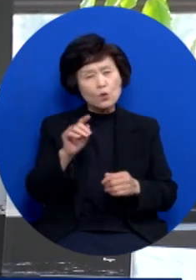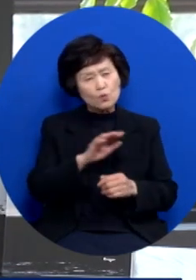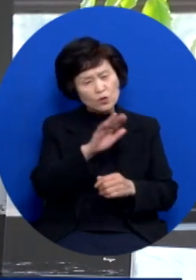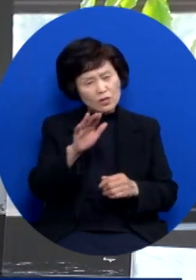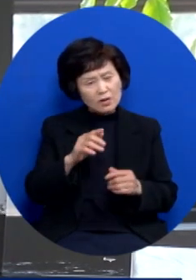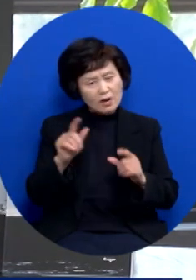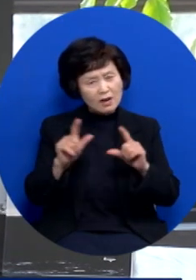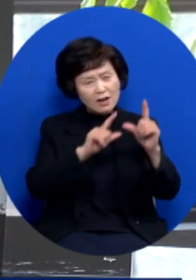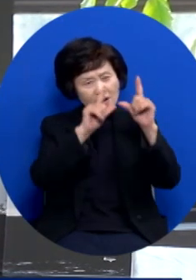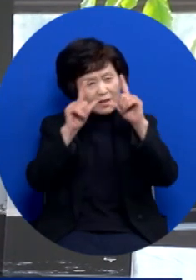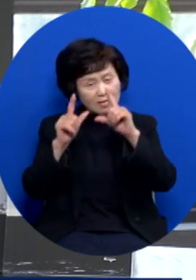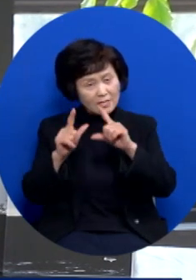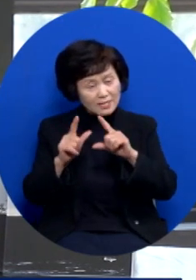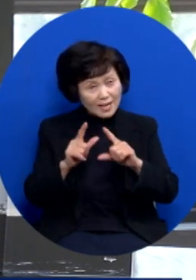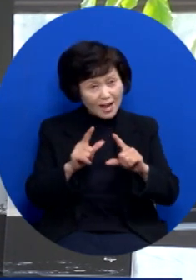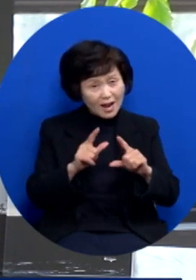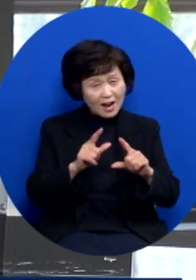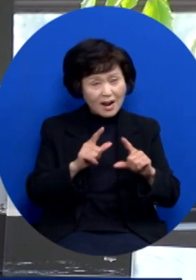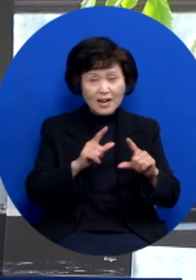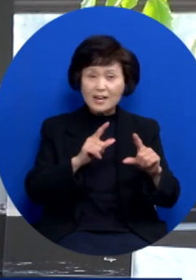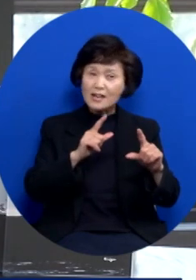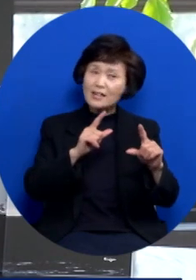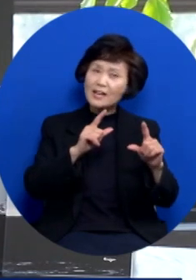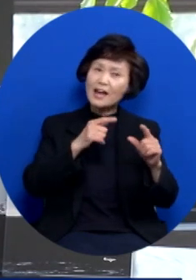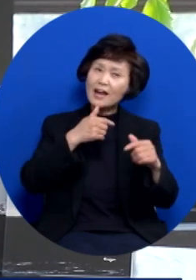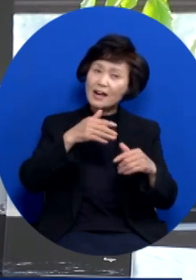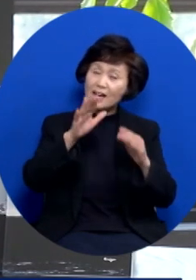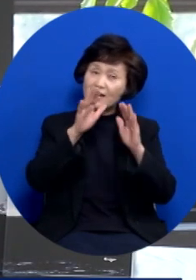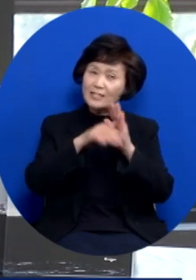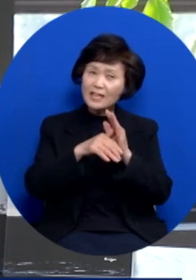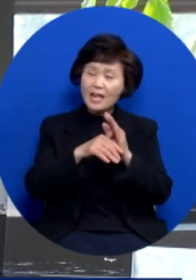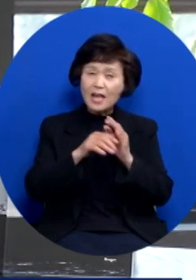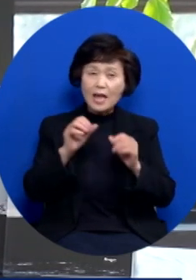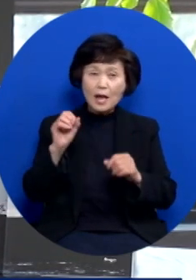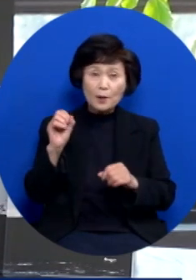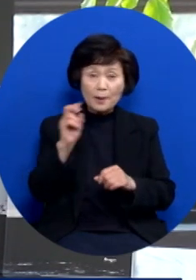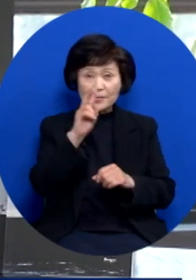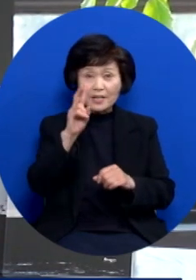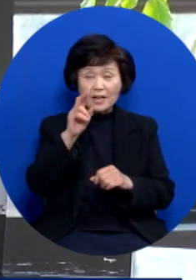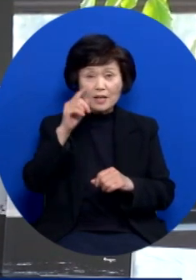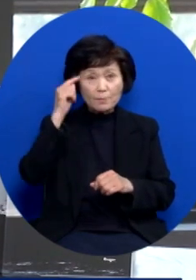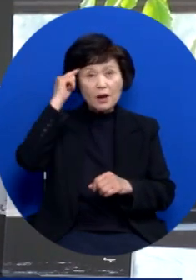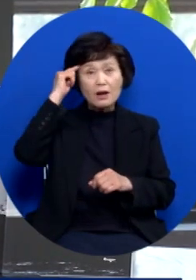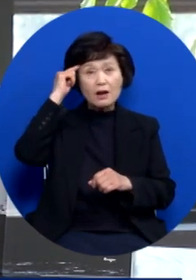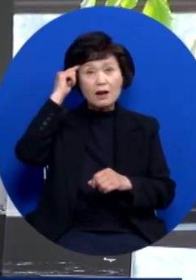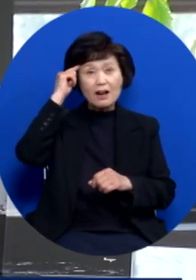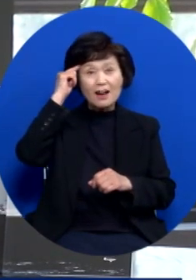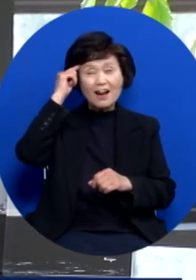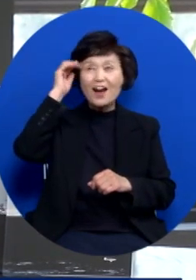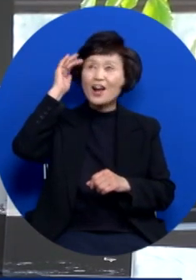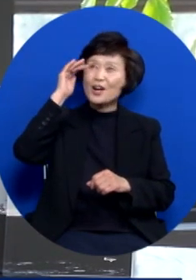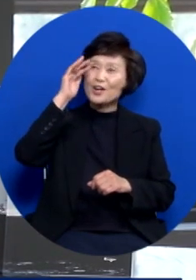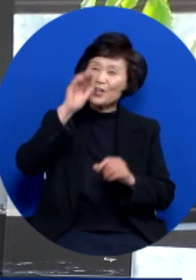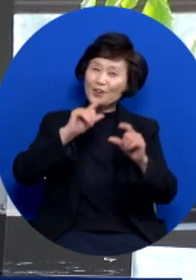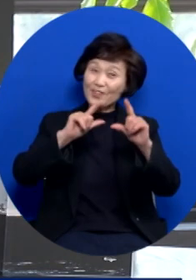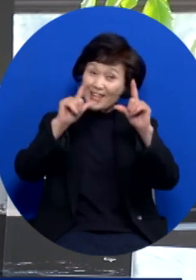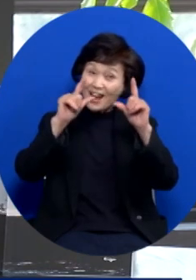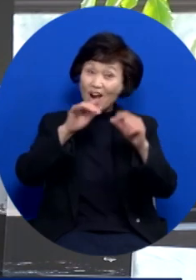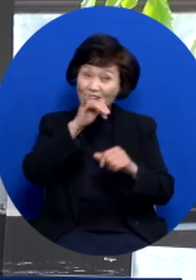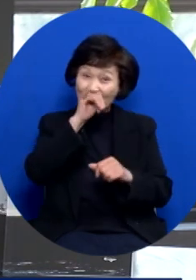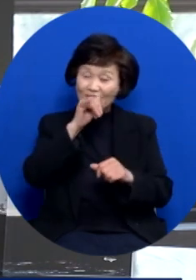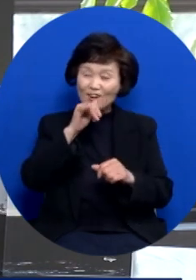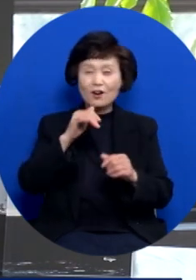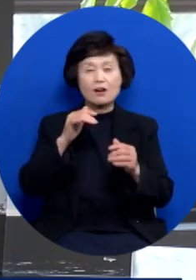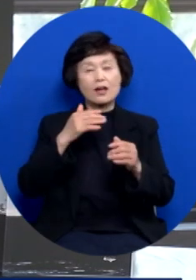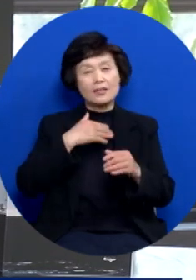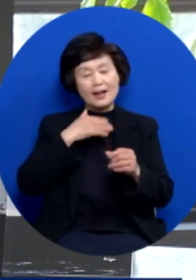그리운 날이 있잖아요. 그리움의 대상이 사랑하는 사람일 수도 있고 나를 사랑하신 예수님일